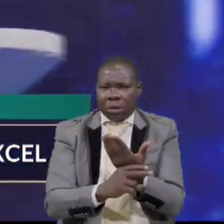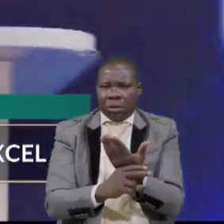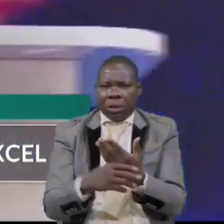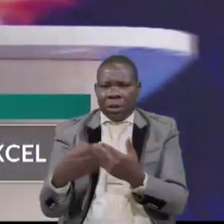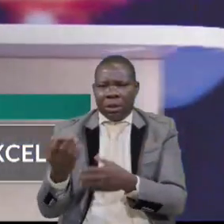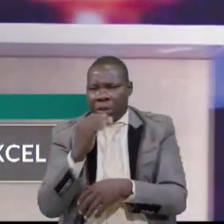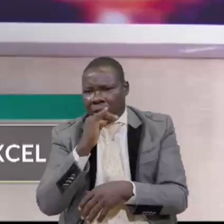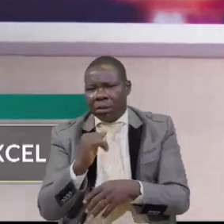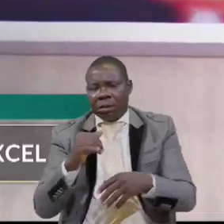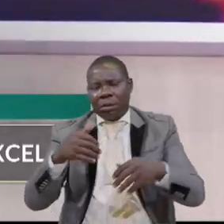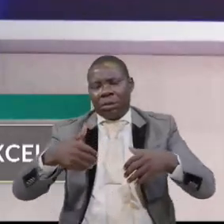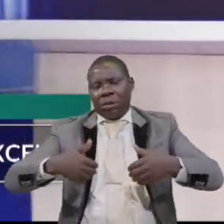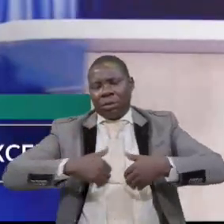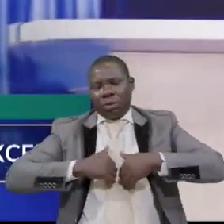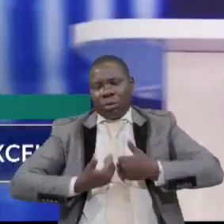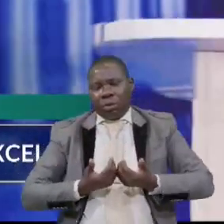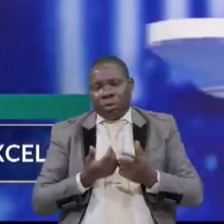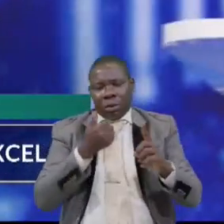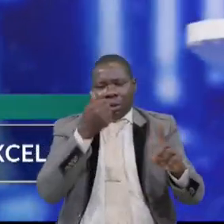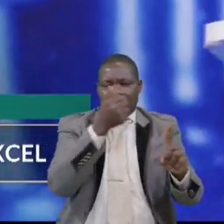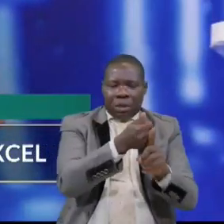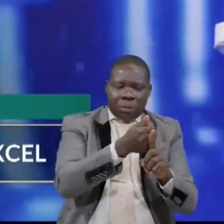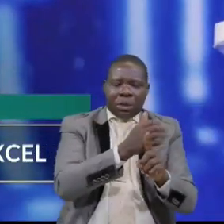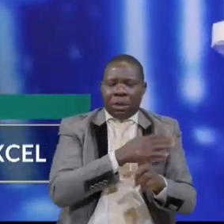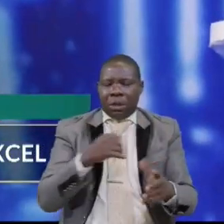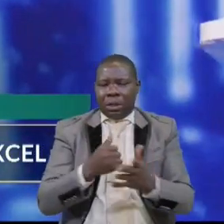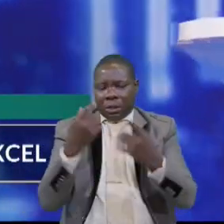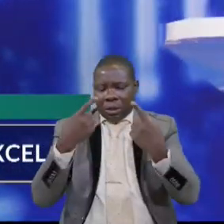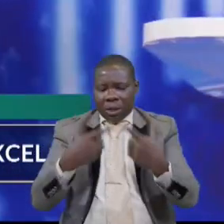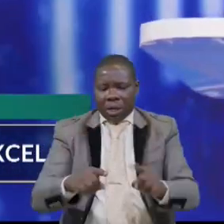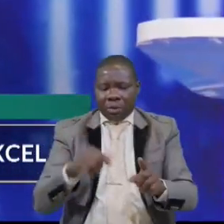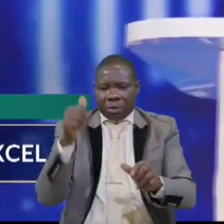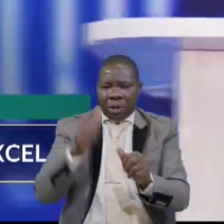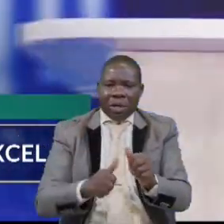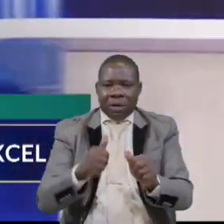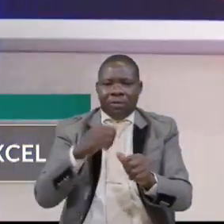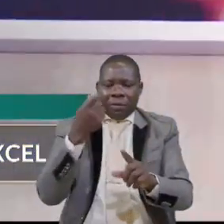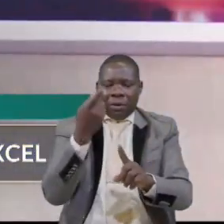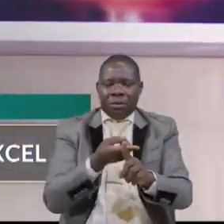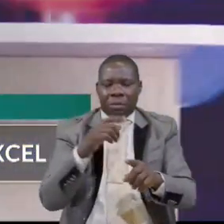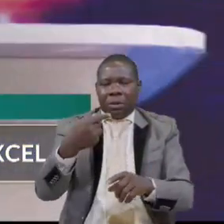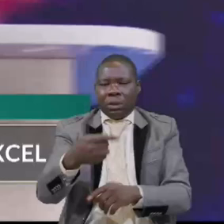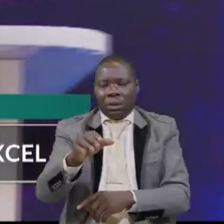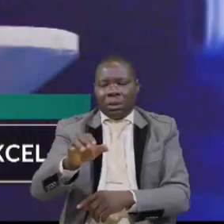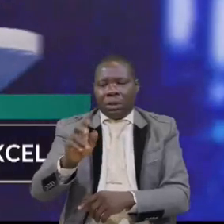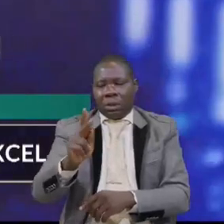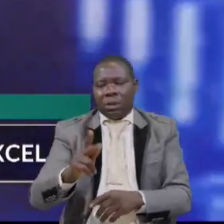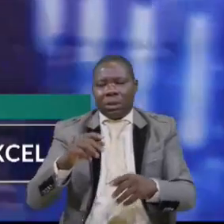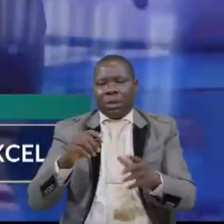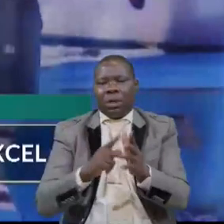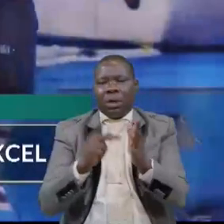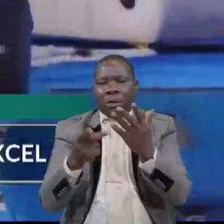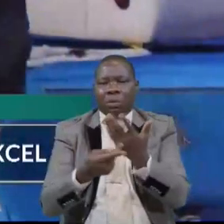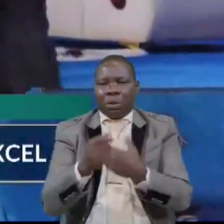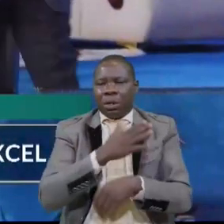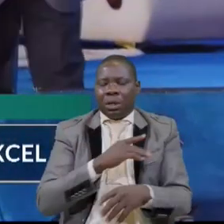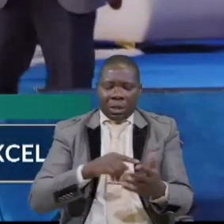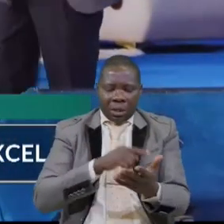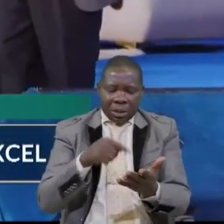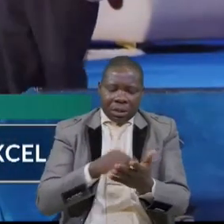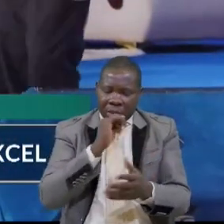Il y a l'impact des jeunes. Et ça se passe chaque mois, la croisade de JCK.